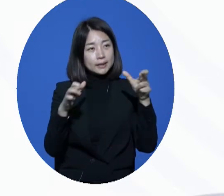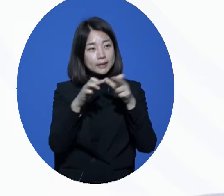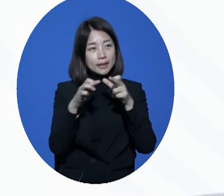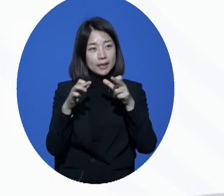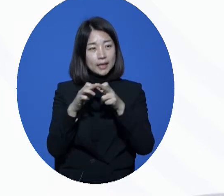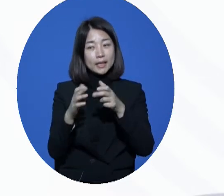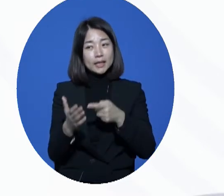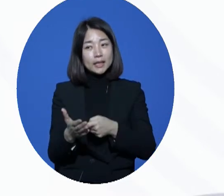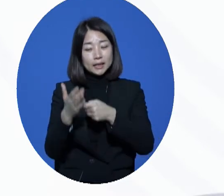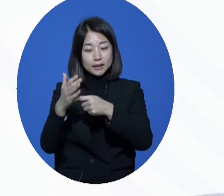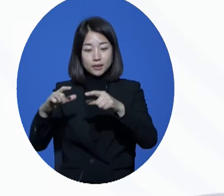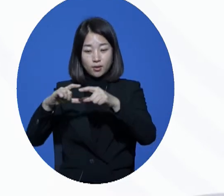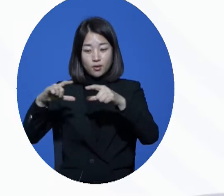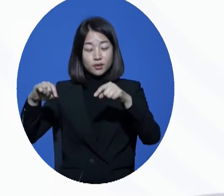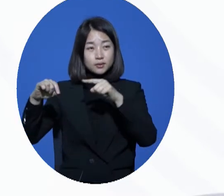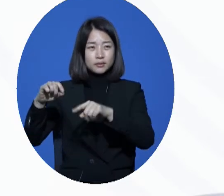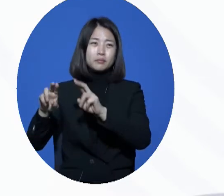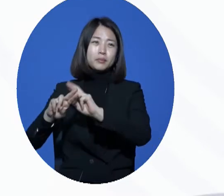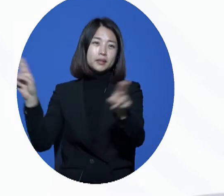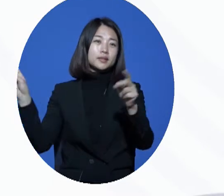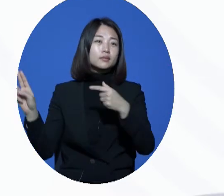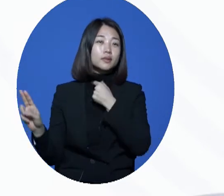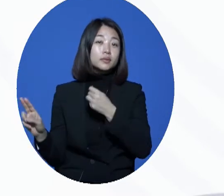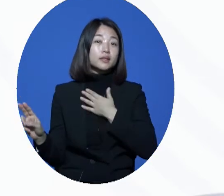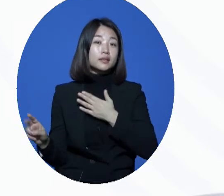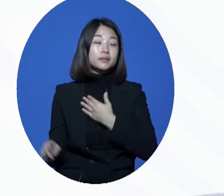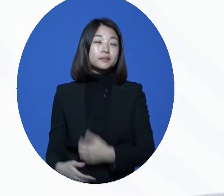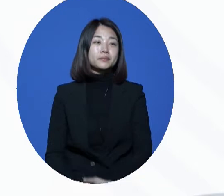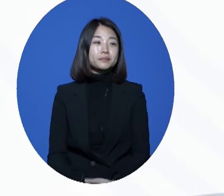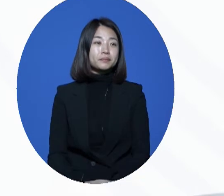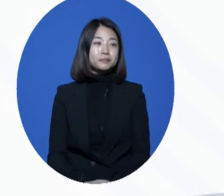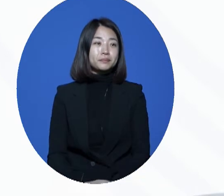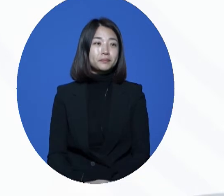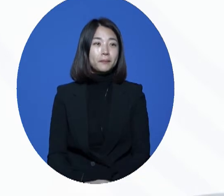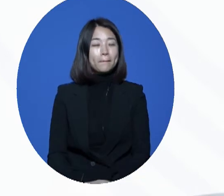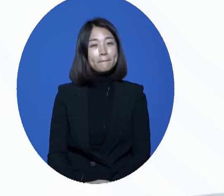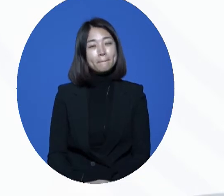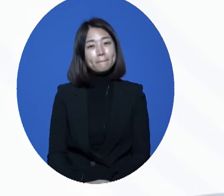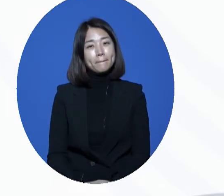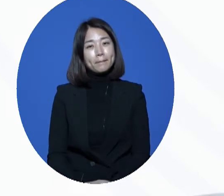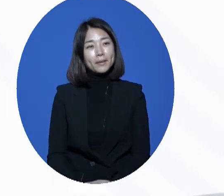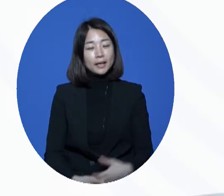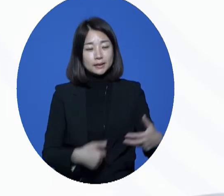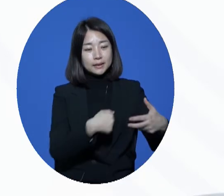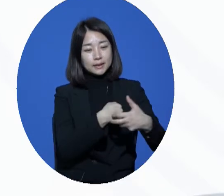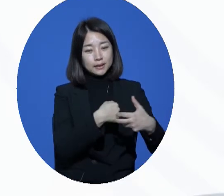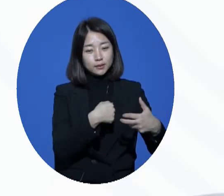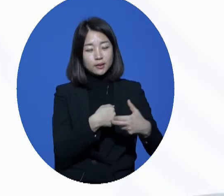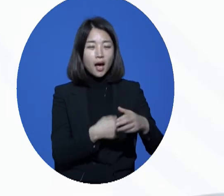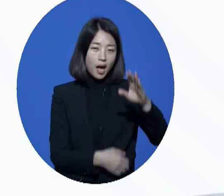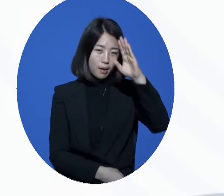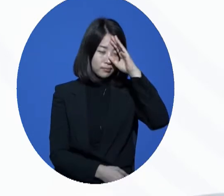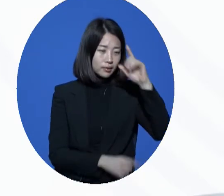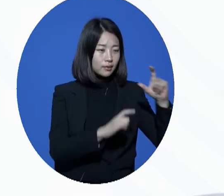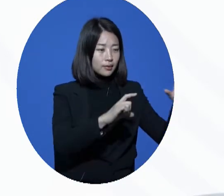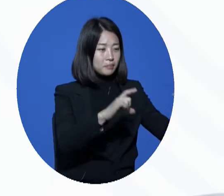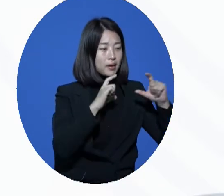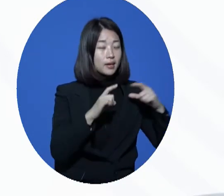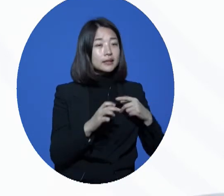다시 생각해야 된다. 저는 폐지해야 된다고 생각합니다. 의료 모형의 의료적인 기준으로 인해서